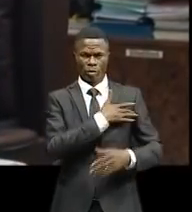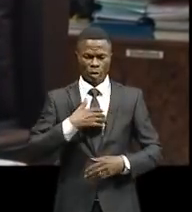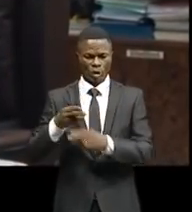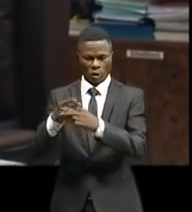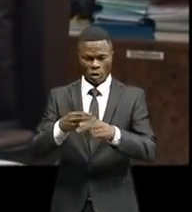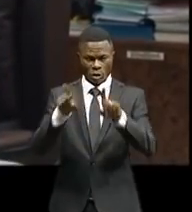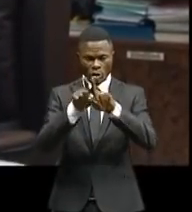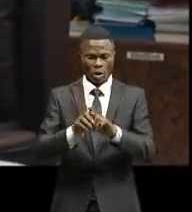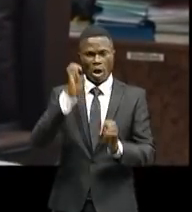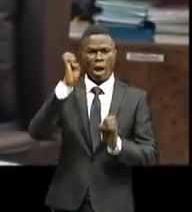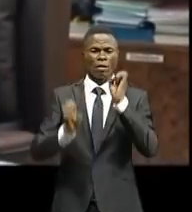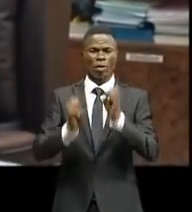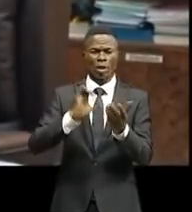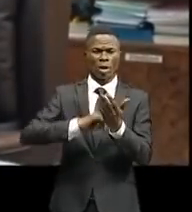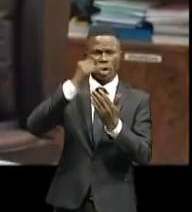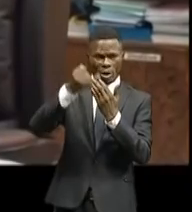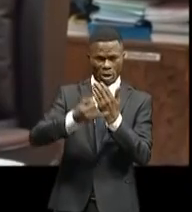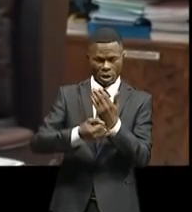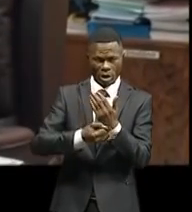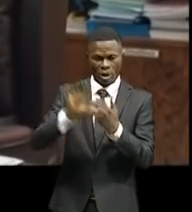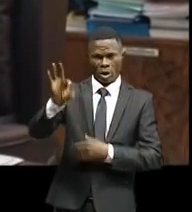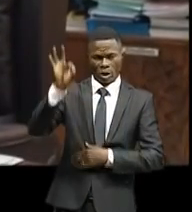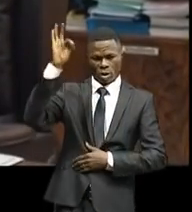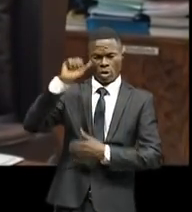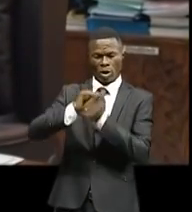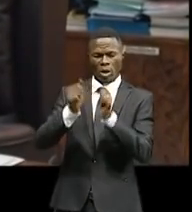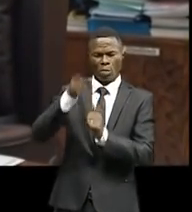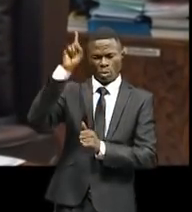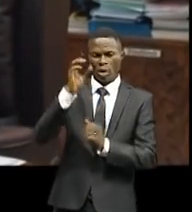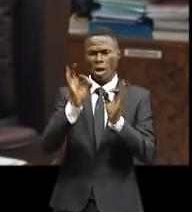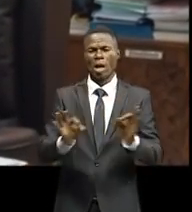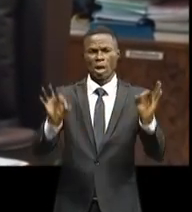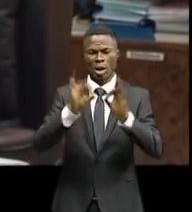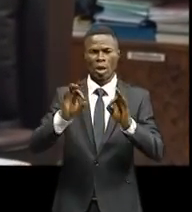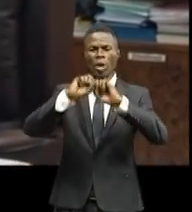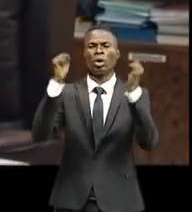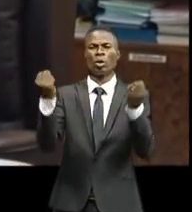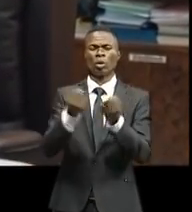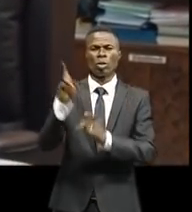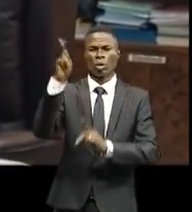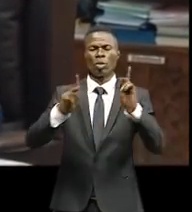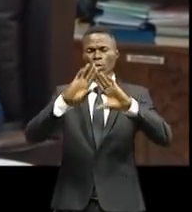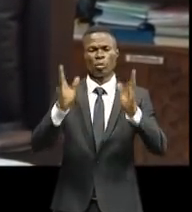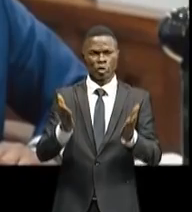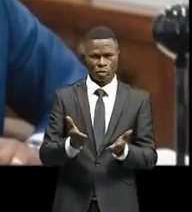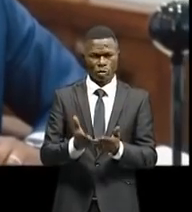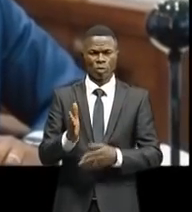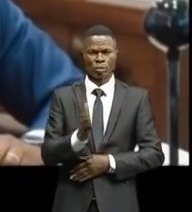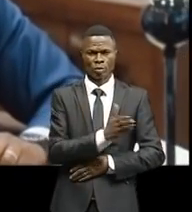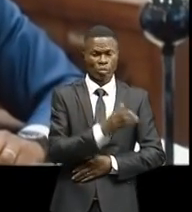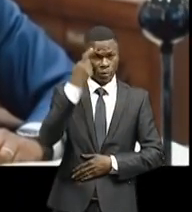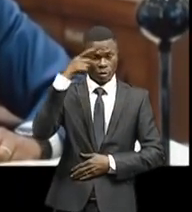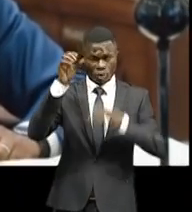suivis et d'évaluation des projets ciblés dans les secteurs prioritaires pour les sociales de nos populations. Pour